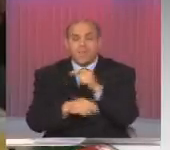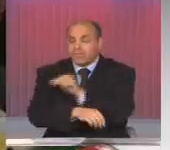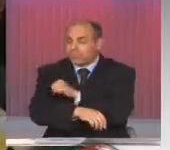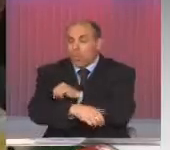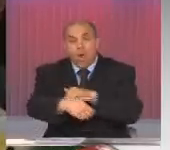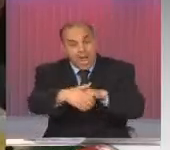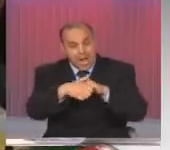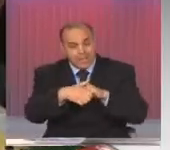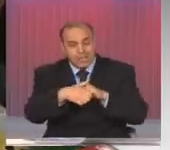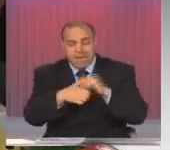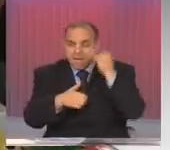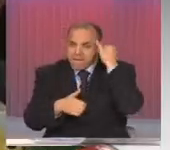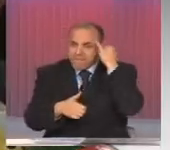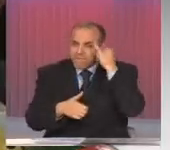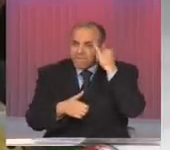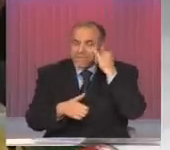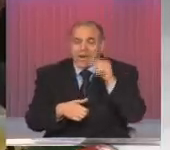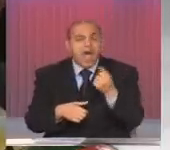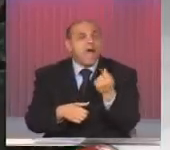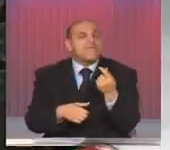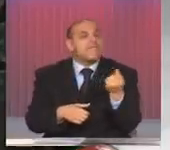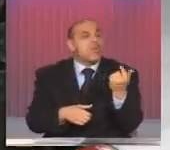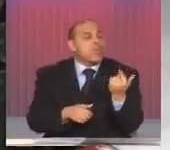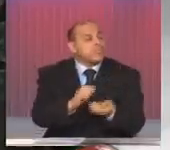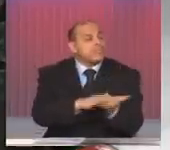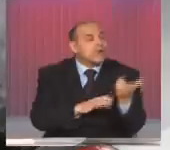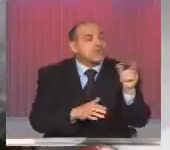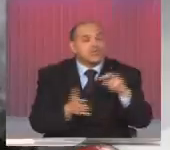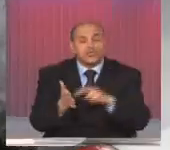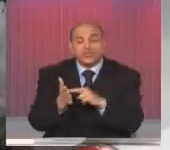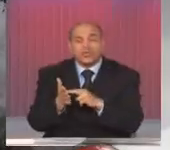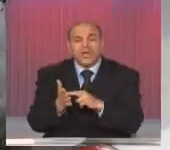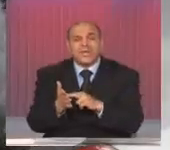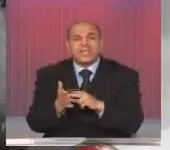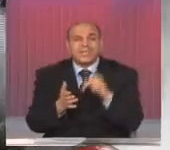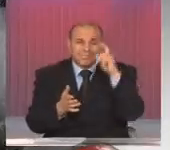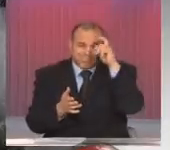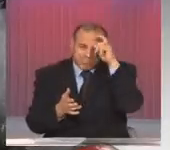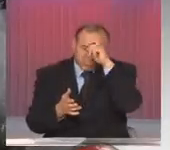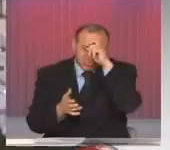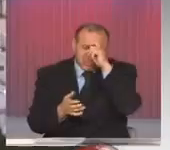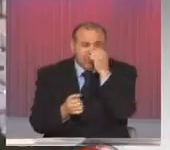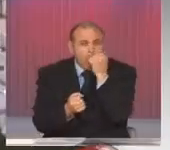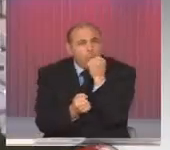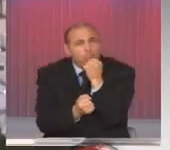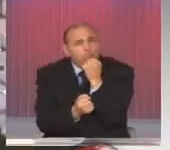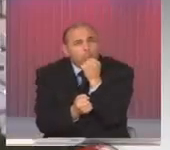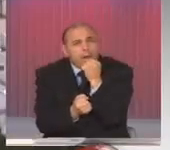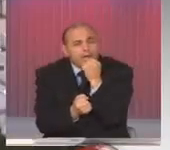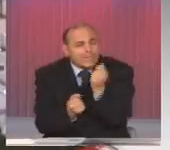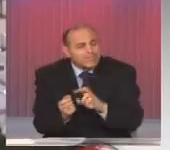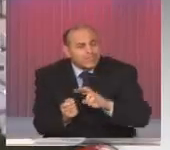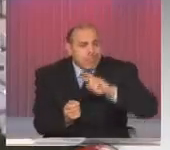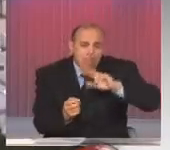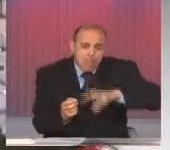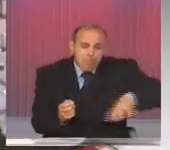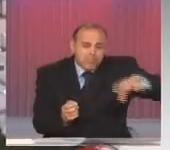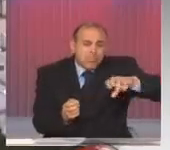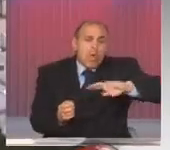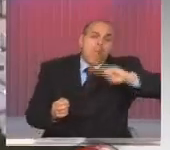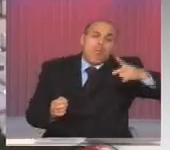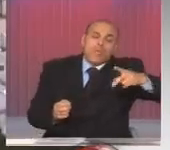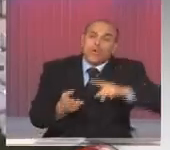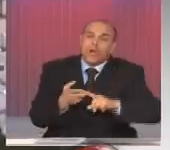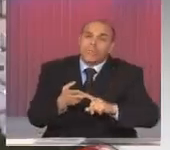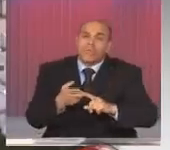الإغاثة فكرة نقل آلاف اللاجئين السوريين الذين يعانون تحت وطأة الطقس السيء إلى مناطق أخرى في الشرق